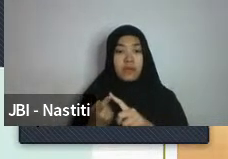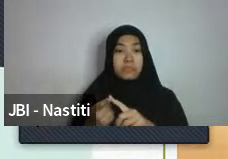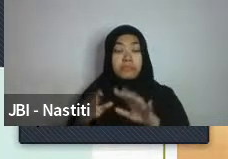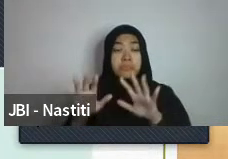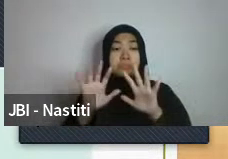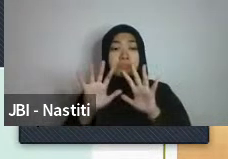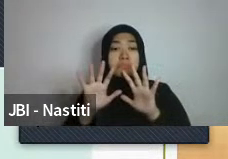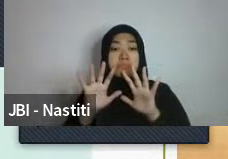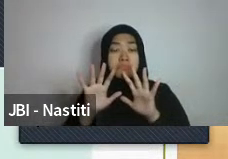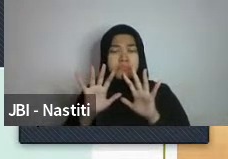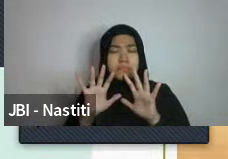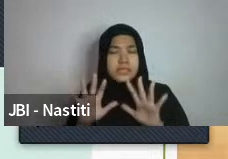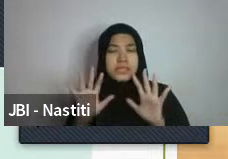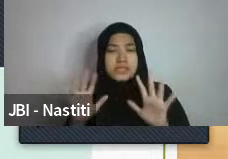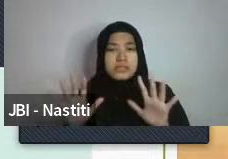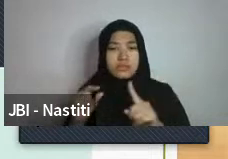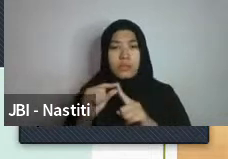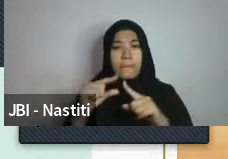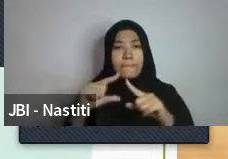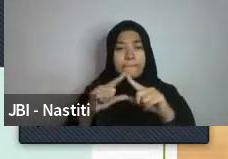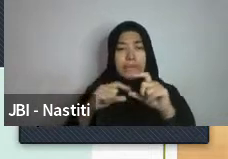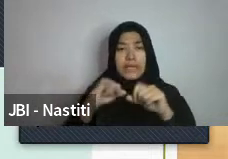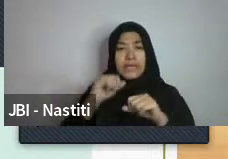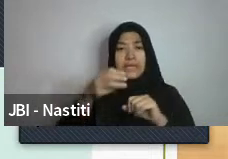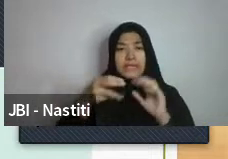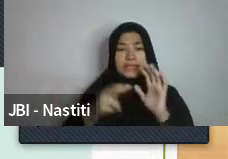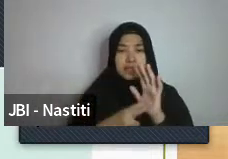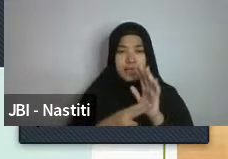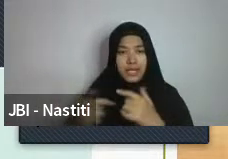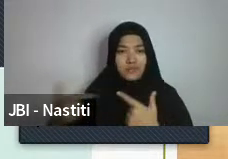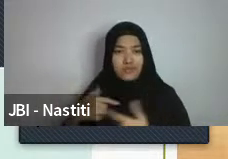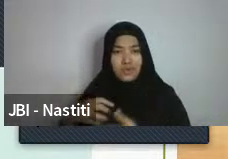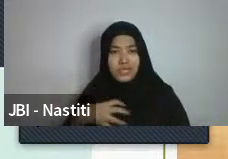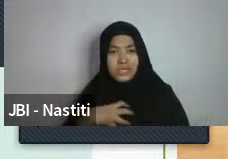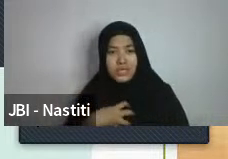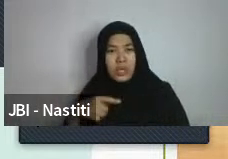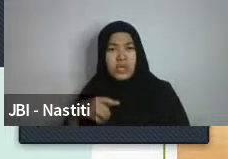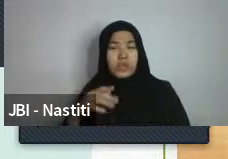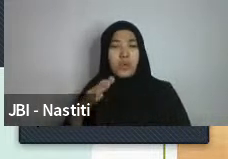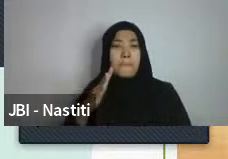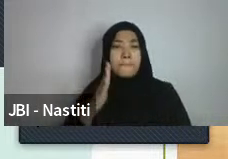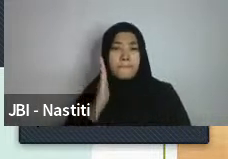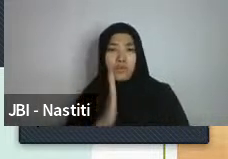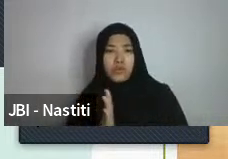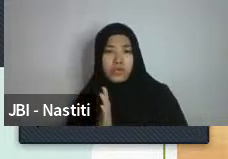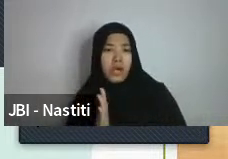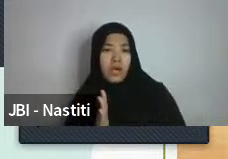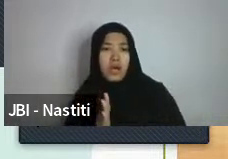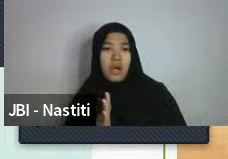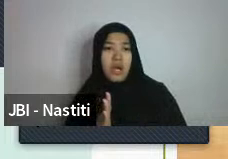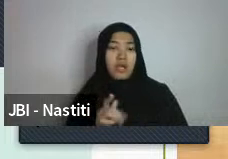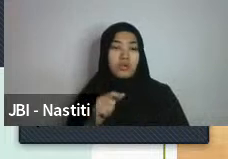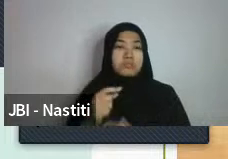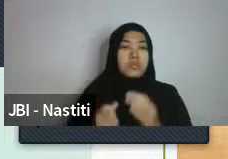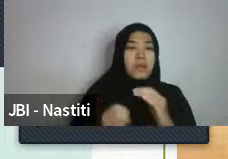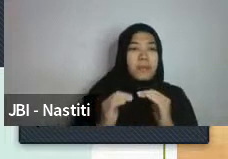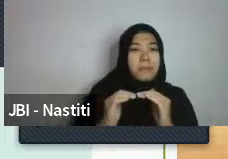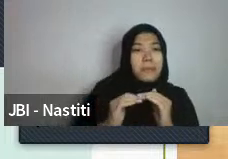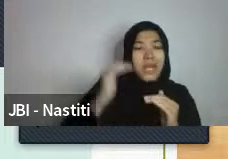malah usia-usia produktif ya. Kemudian juga meningkatkan angka bunuh diri, stigma dan